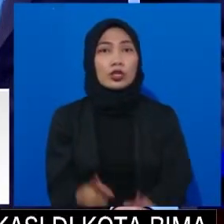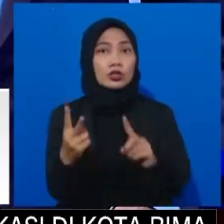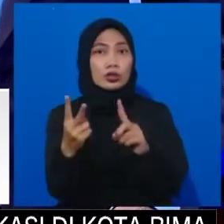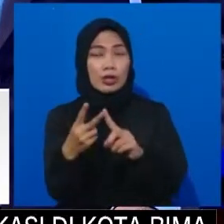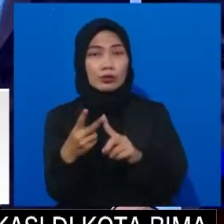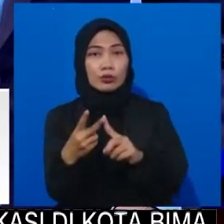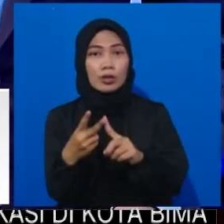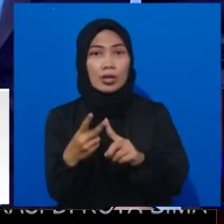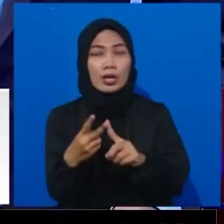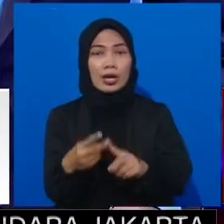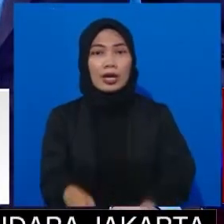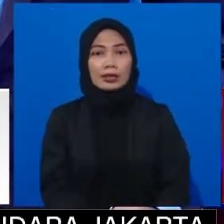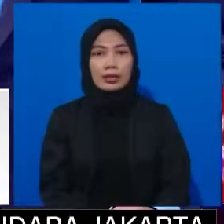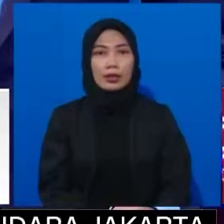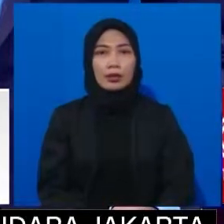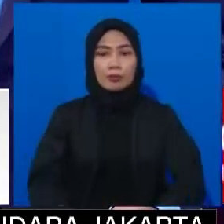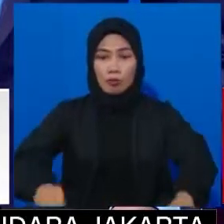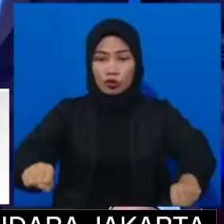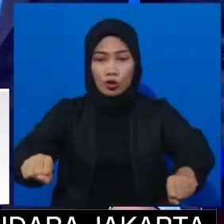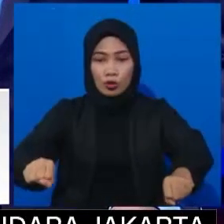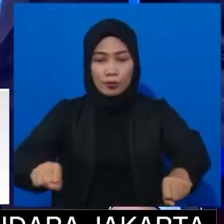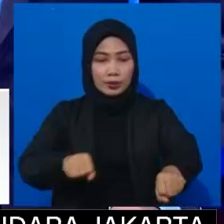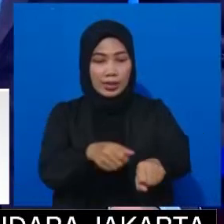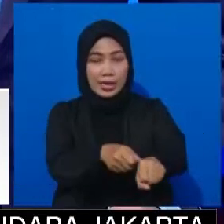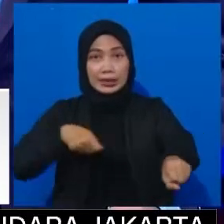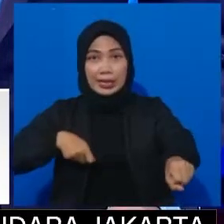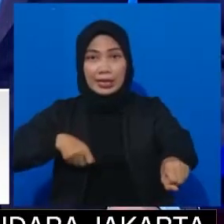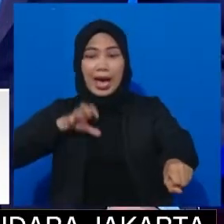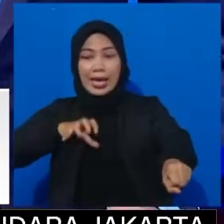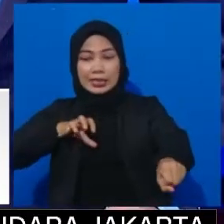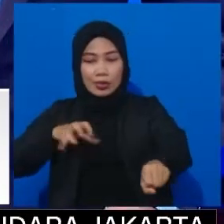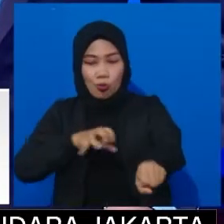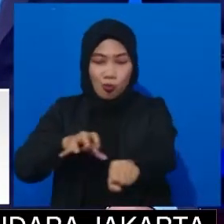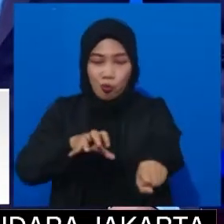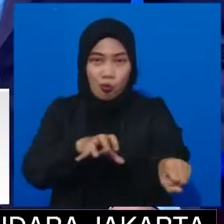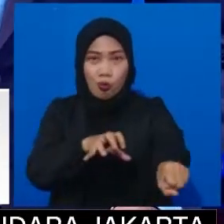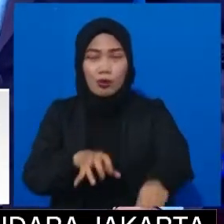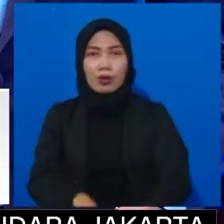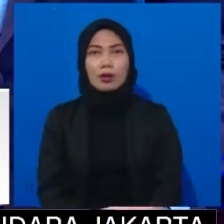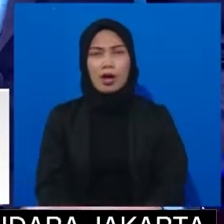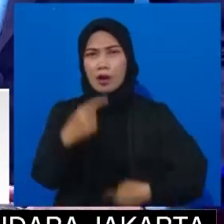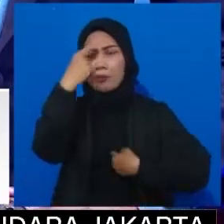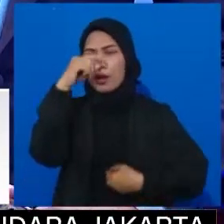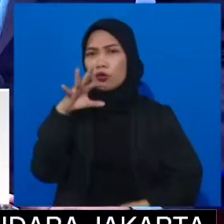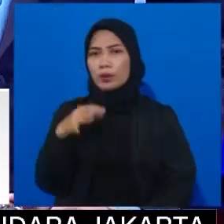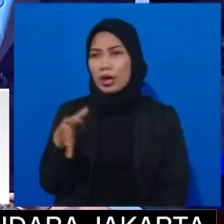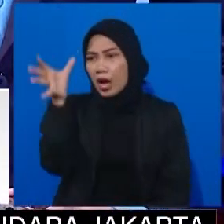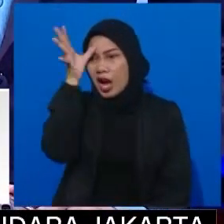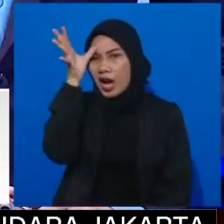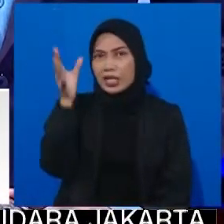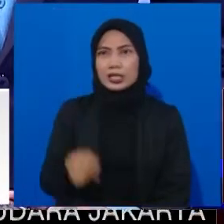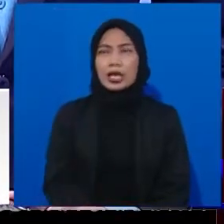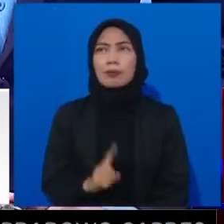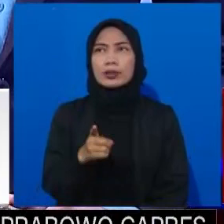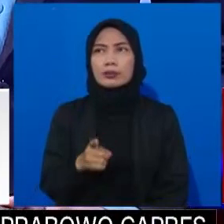yang menyeret seekor anjing di jalanan raya Kota Makassar, Sulawesi Selatan berakhir damai. Pelaku mengaku tidak sengaja menyeret karena sang